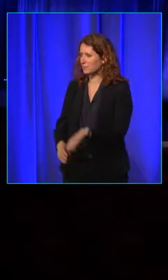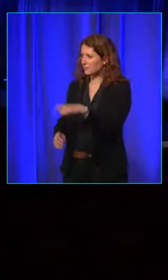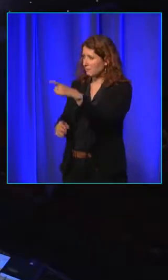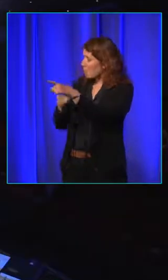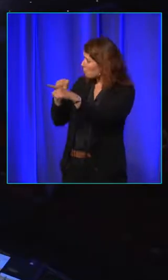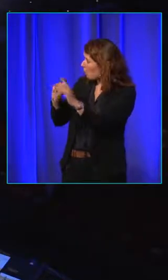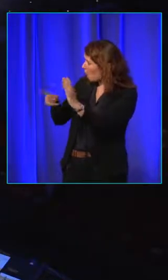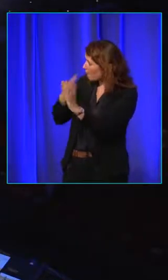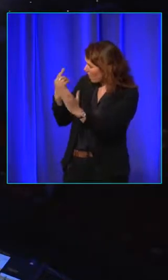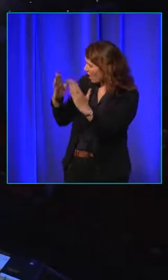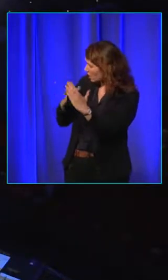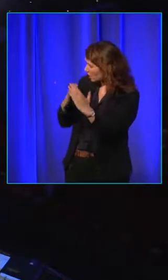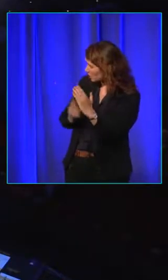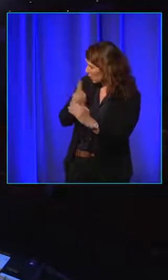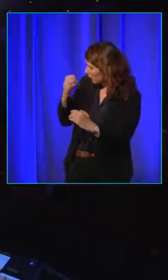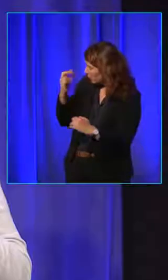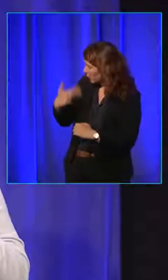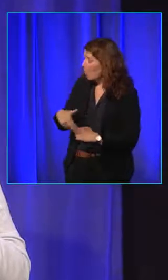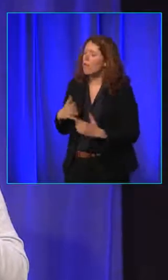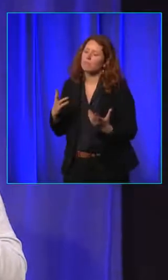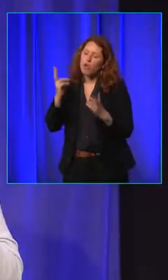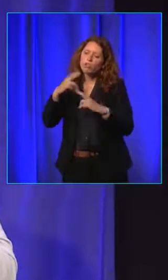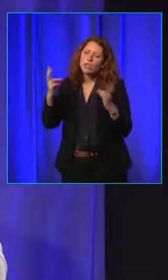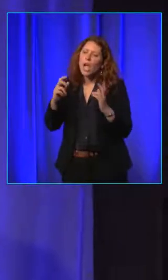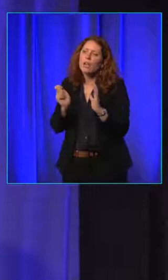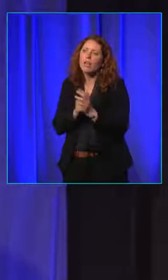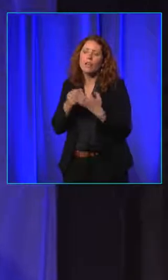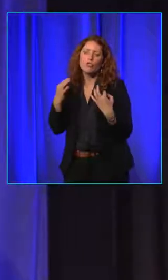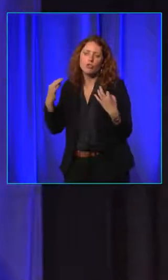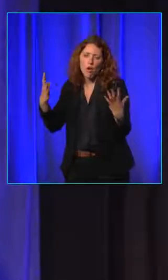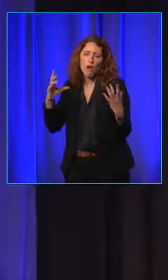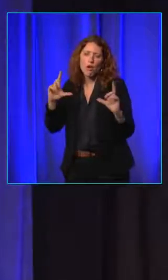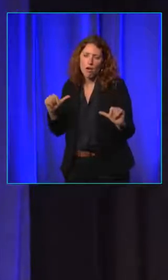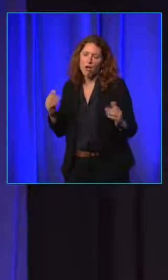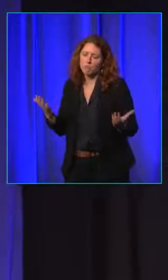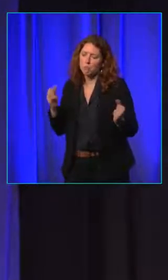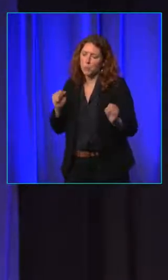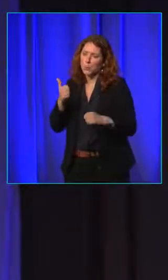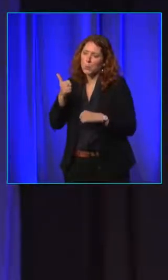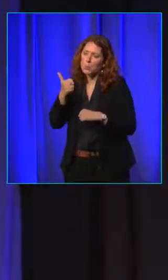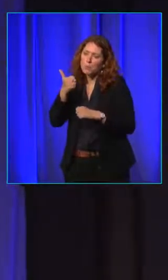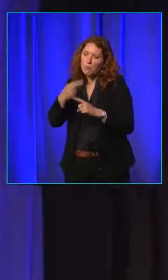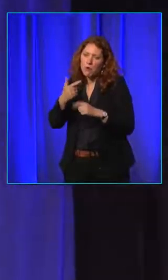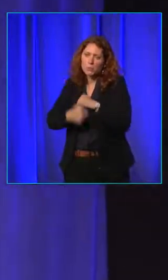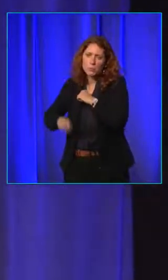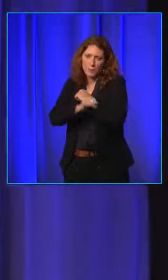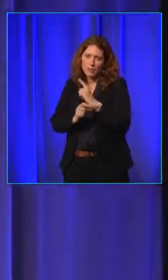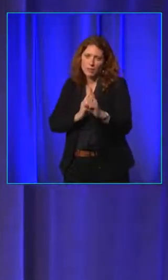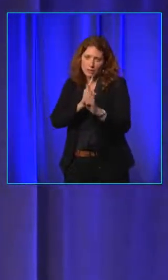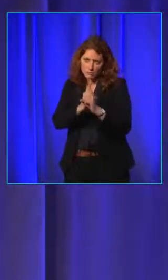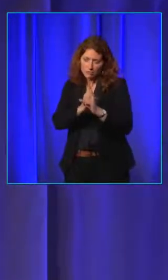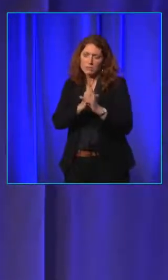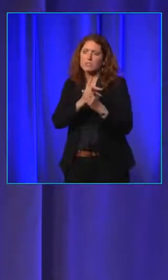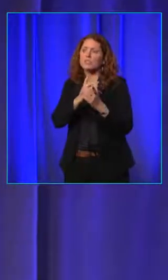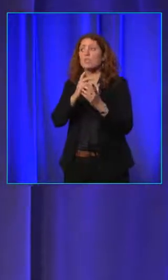Merci. Alors, ce qu'on fait, c'est qu'en général, quand on a le temps, on fait une séance par semaine. Et évidemment, je donne des programmes,